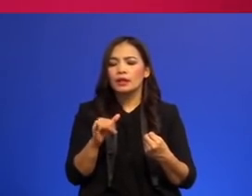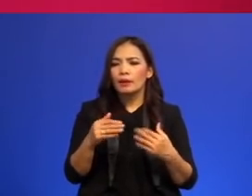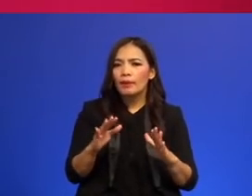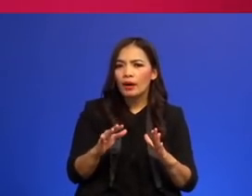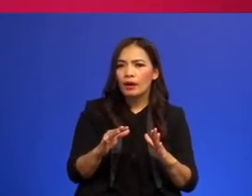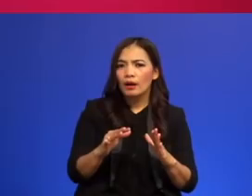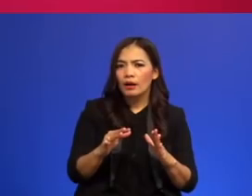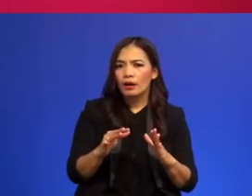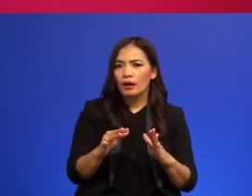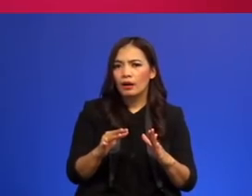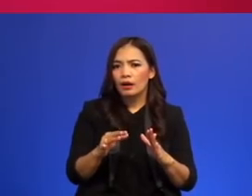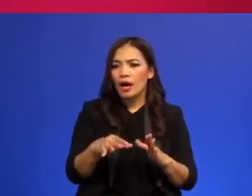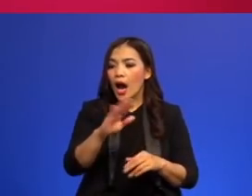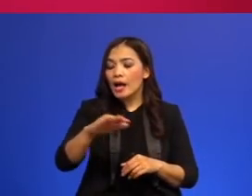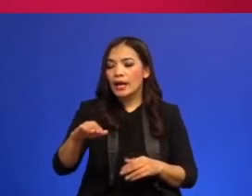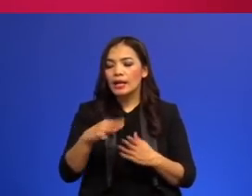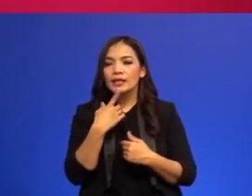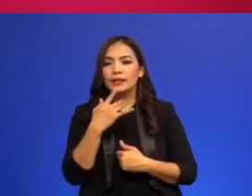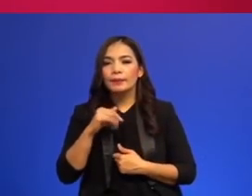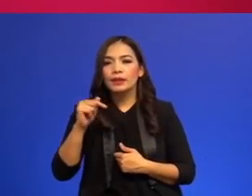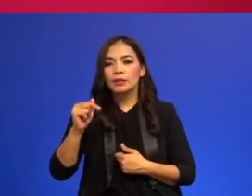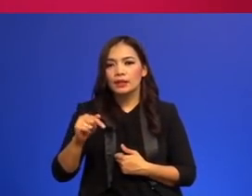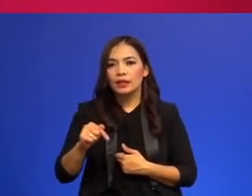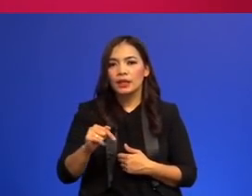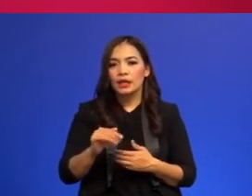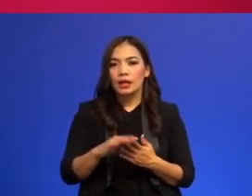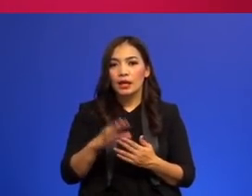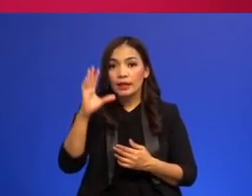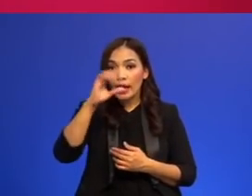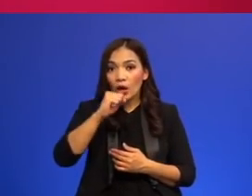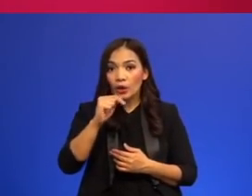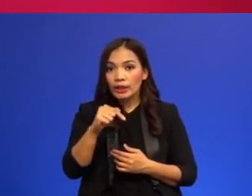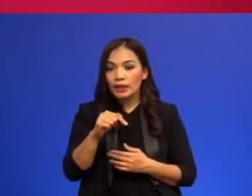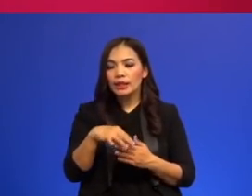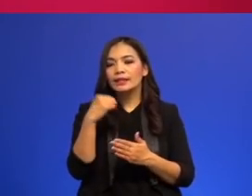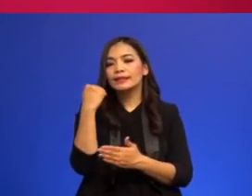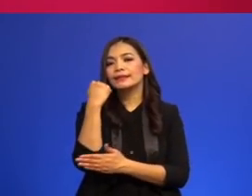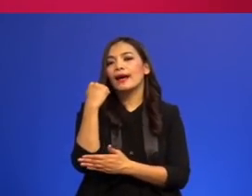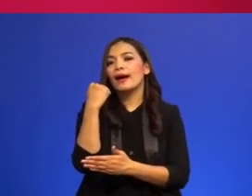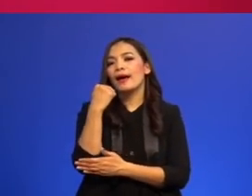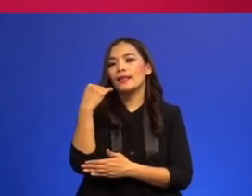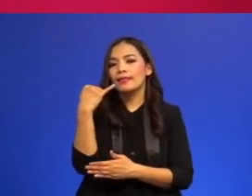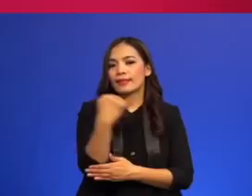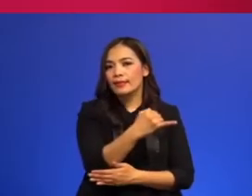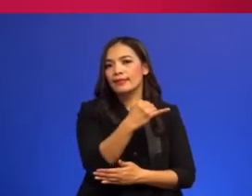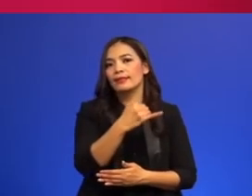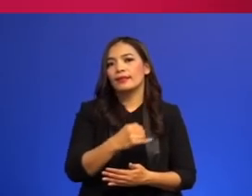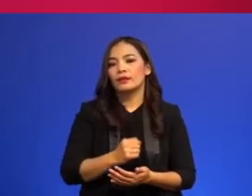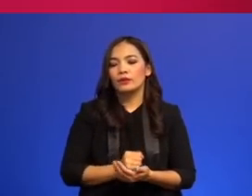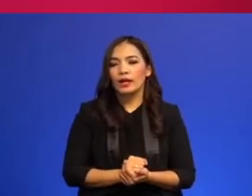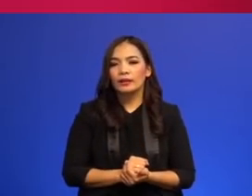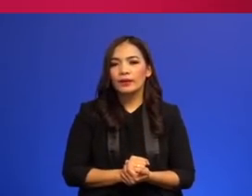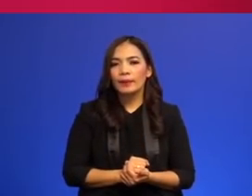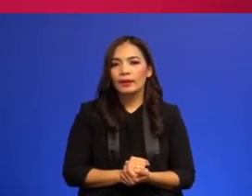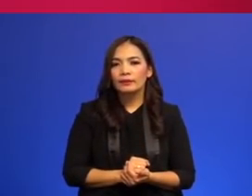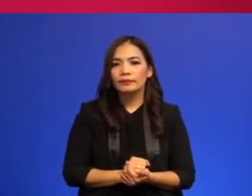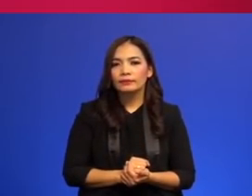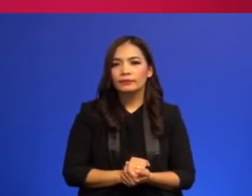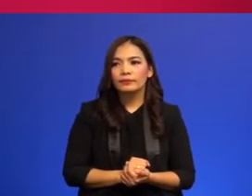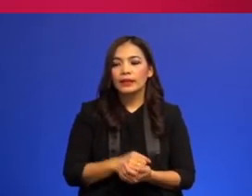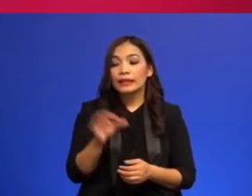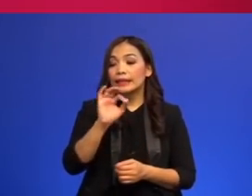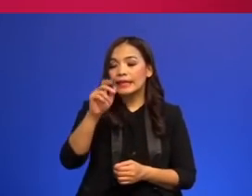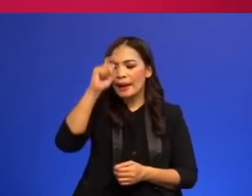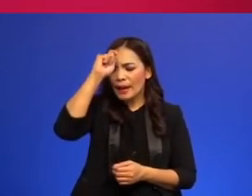Nah ini anak-anak seperti ini, pengen tahu enggak? Jahat. Durhaka. Orang Tionghoa